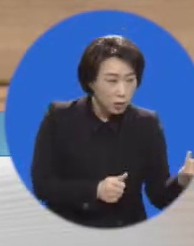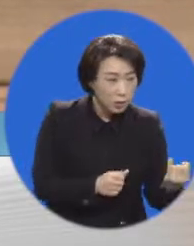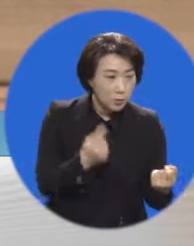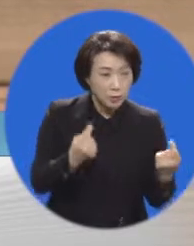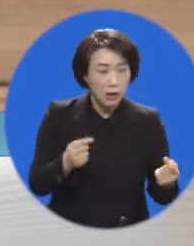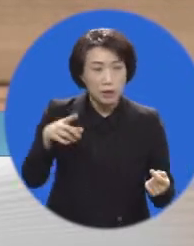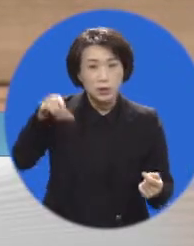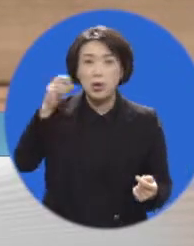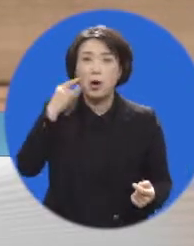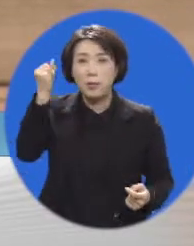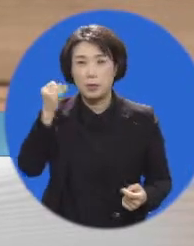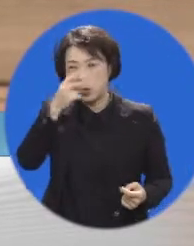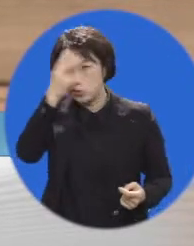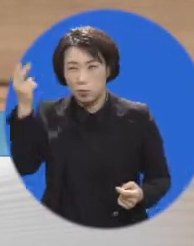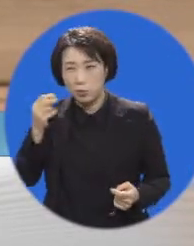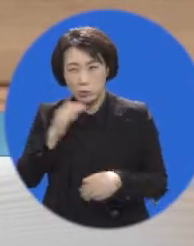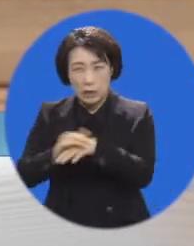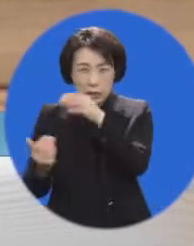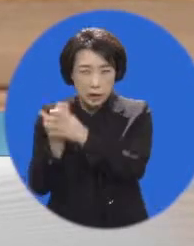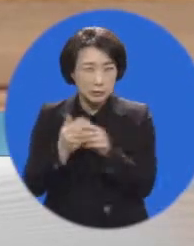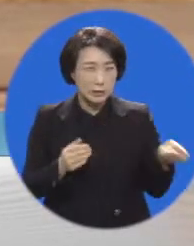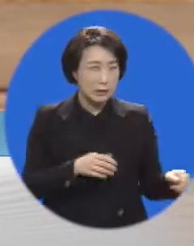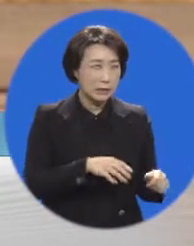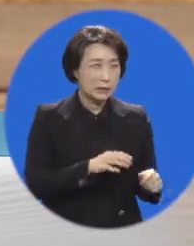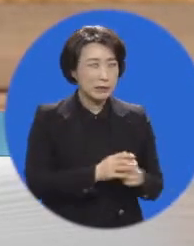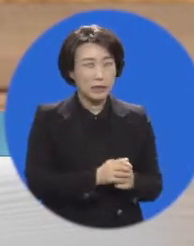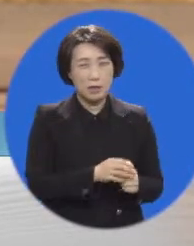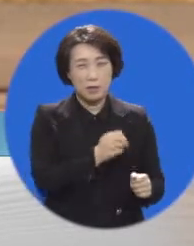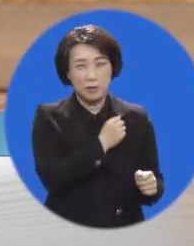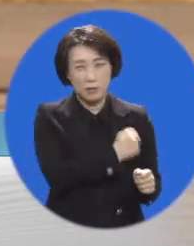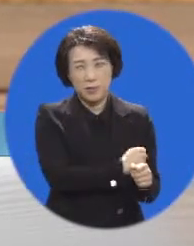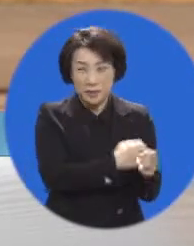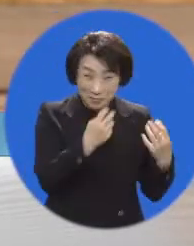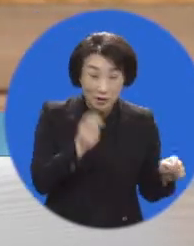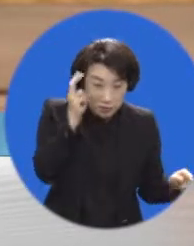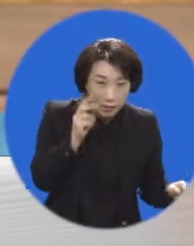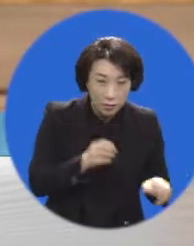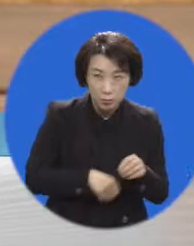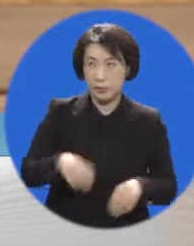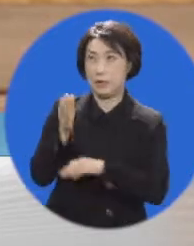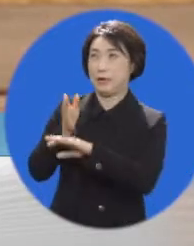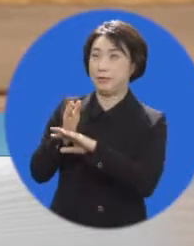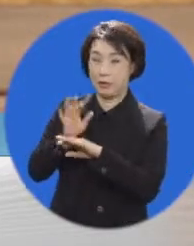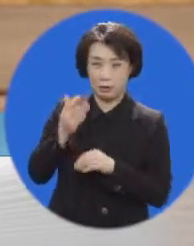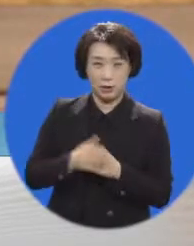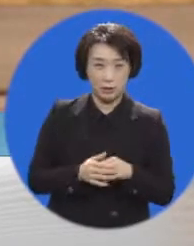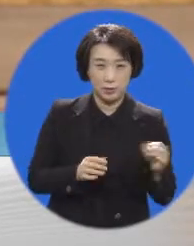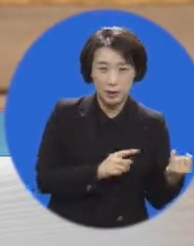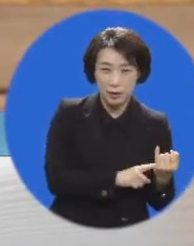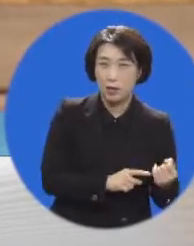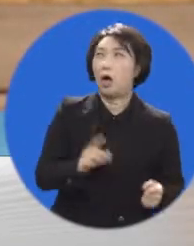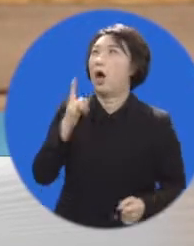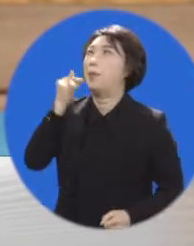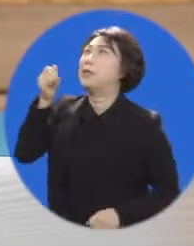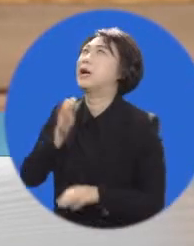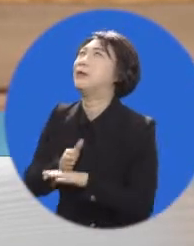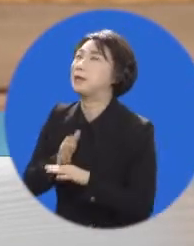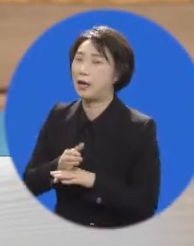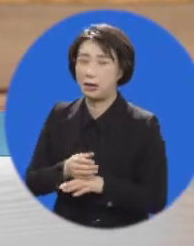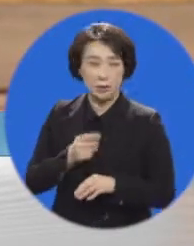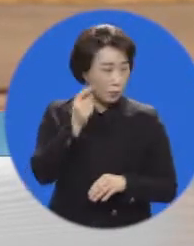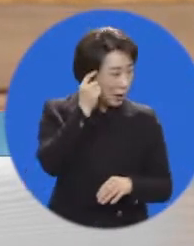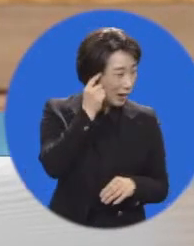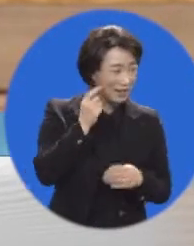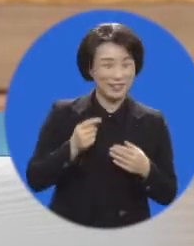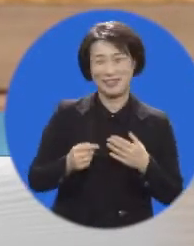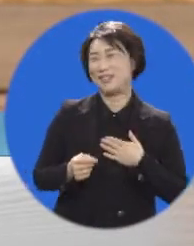며느리 10살이 많이요. 되게 감사해요. 그래서 어머니 감사해요. 왜? 나만 알고